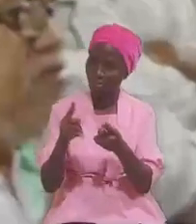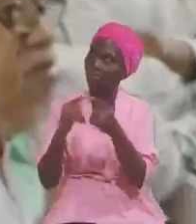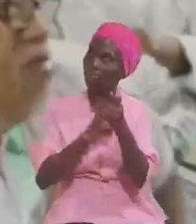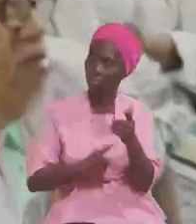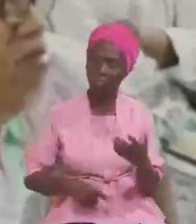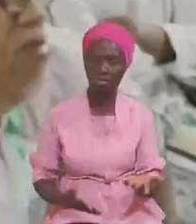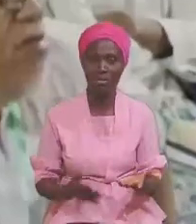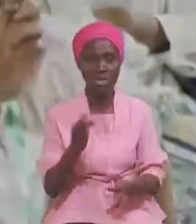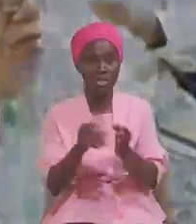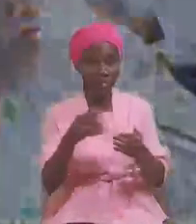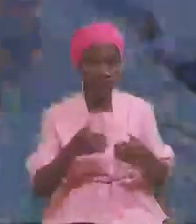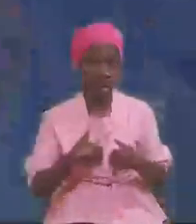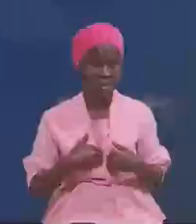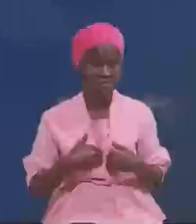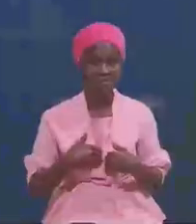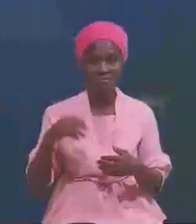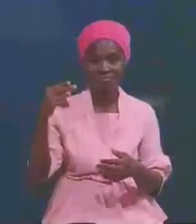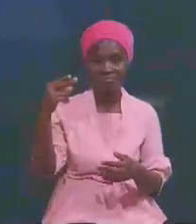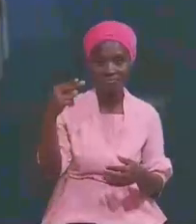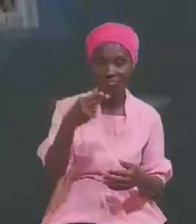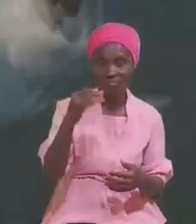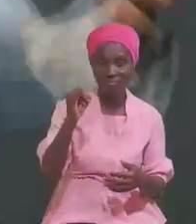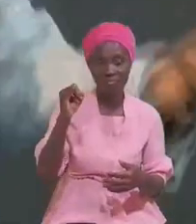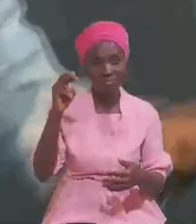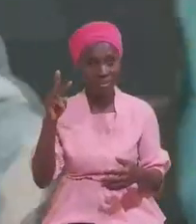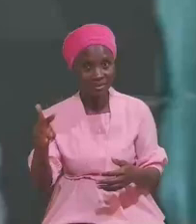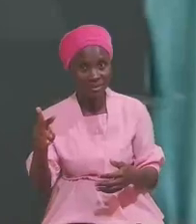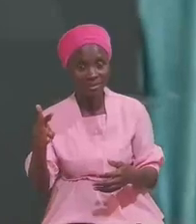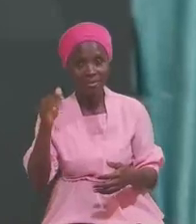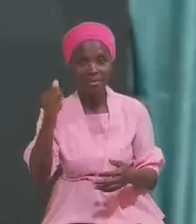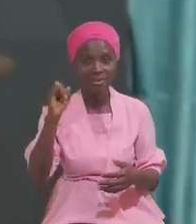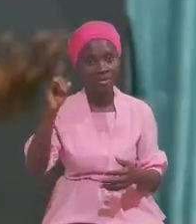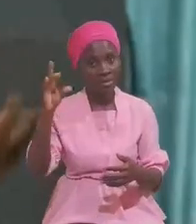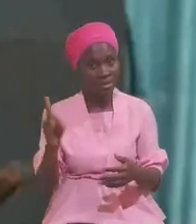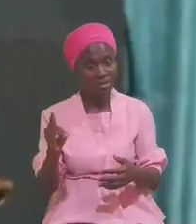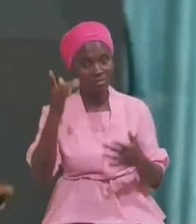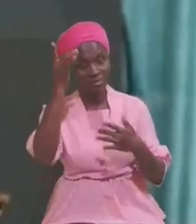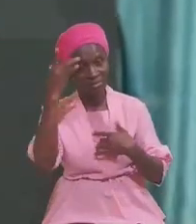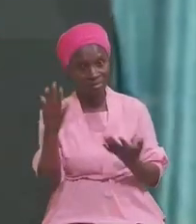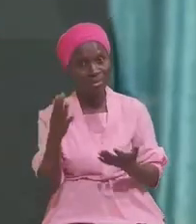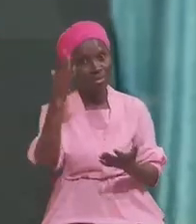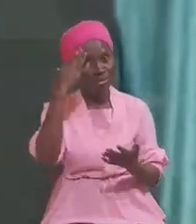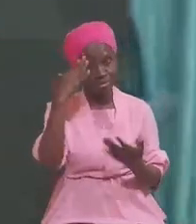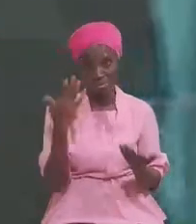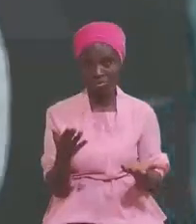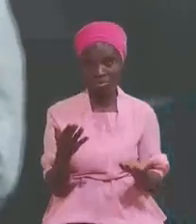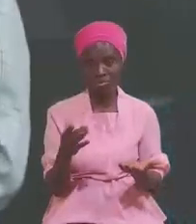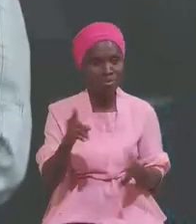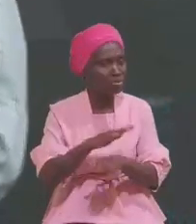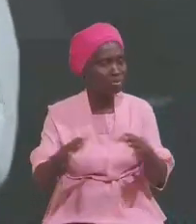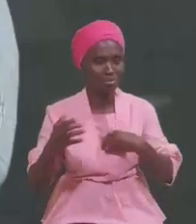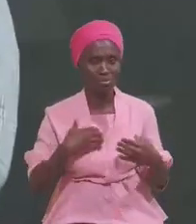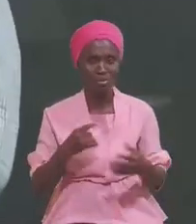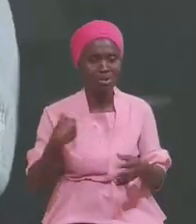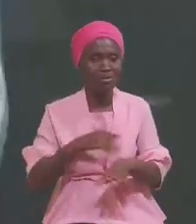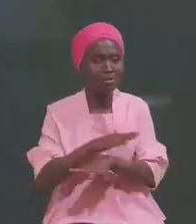vas venir au Seigneur. Si vous avez le VIH, tu dis, mais je connais la raison. on ne se plaint pas, on n'insulte pas